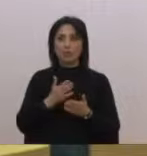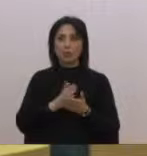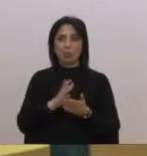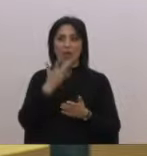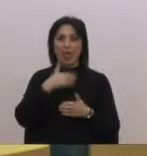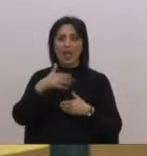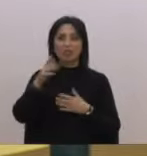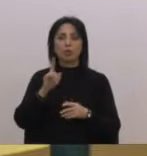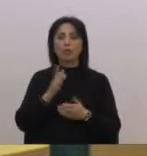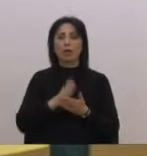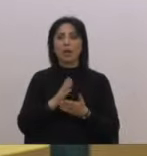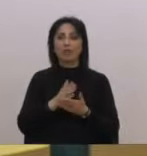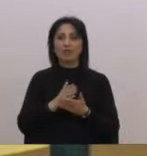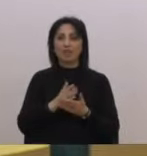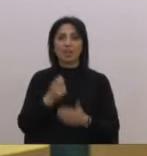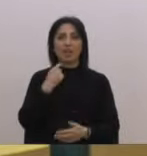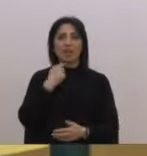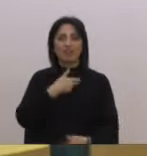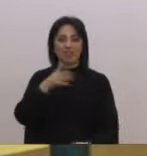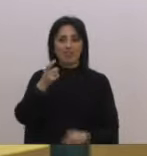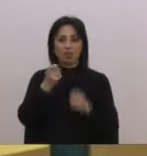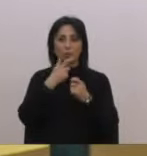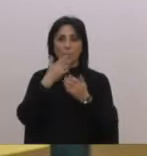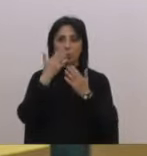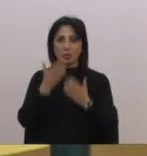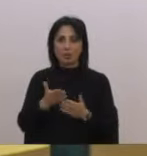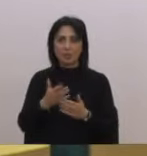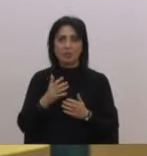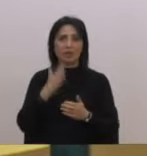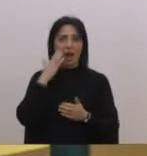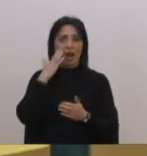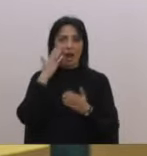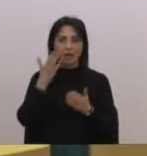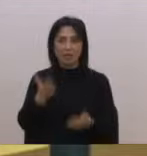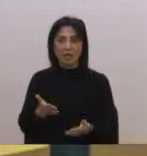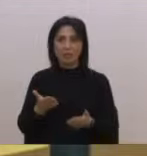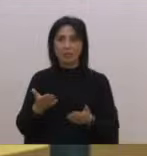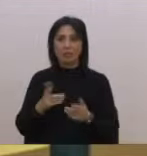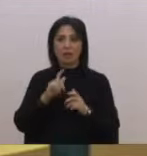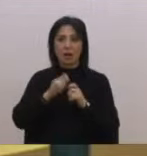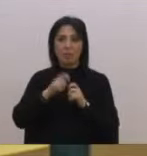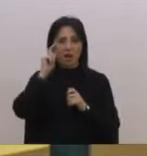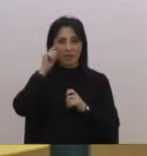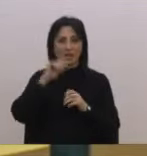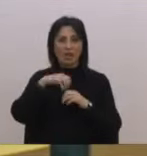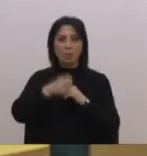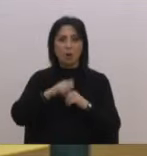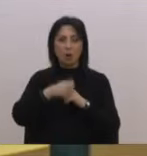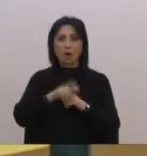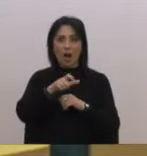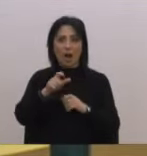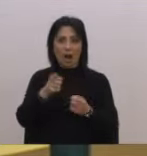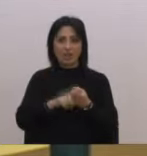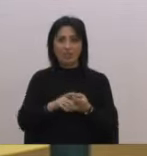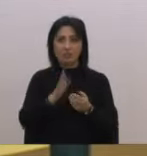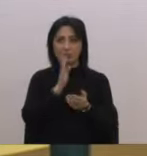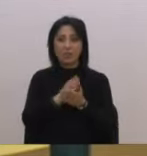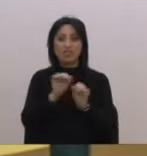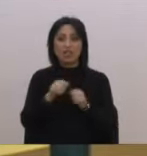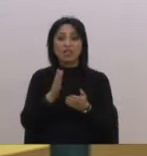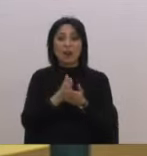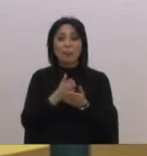ca disra, huinu anu urzeni, atami tu, mandarin tu, portocale, schal se heba, pe da, pe da, sara mai sa șoliva,